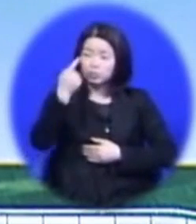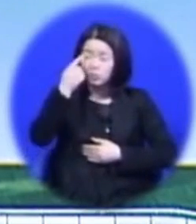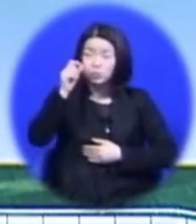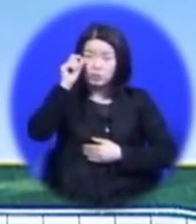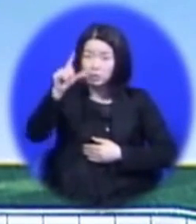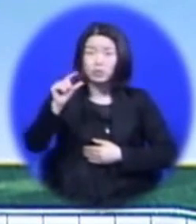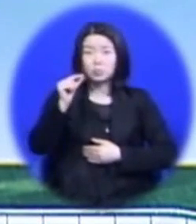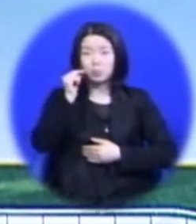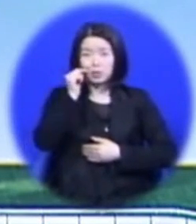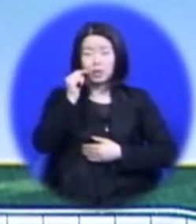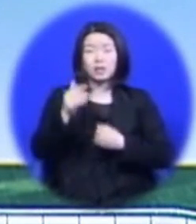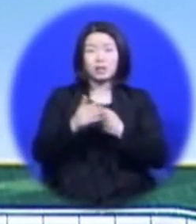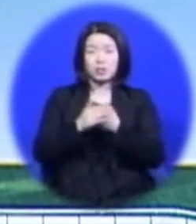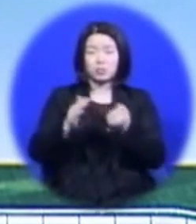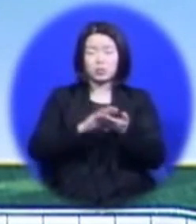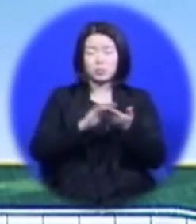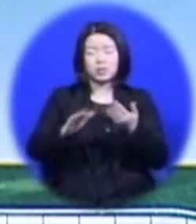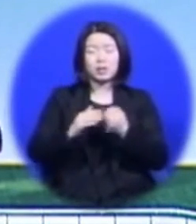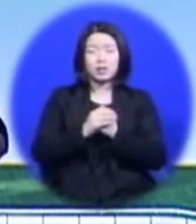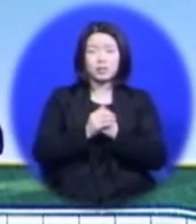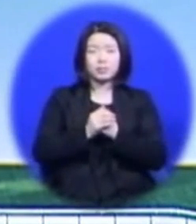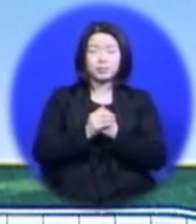있을 뿐입니다.